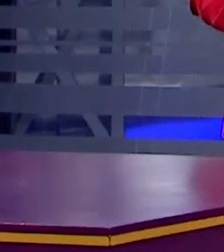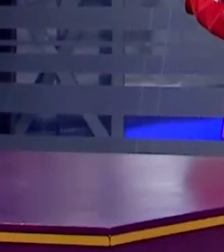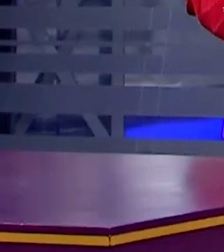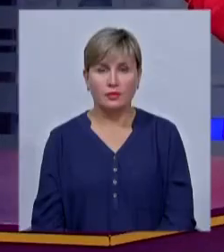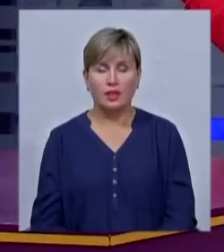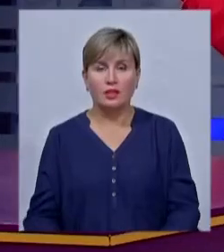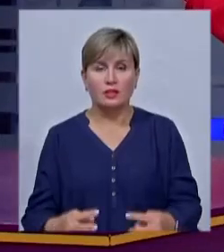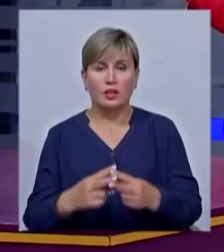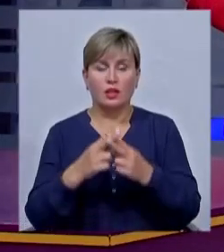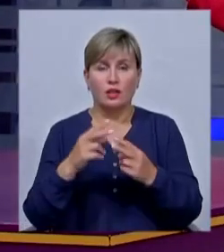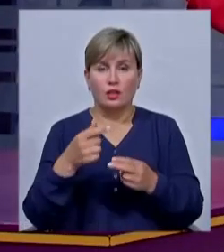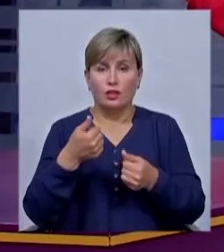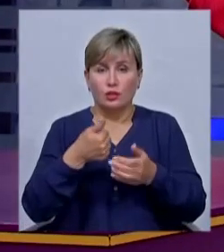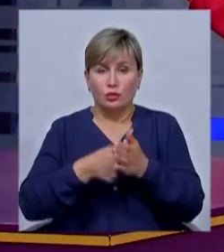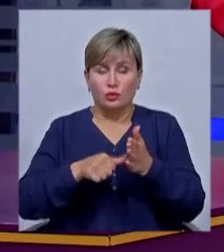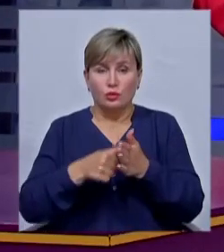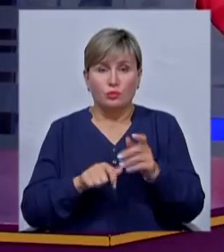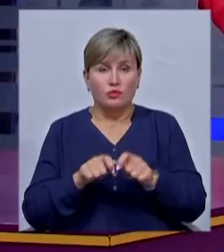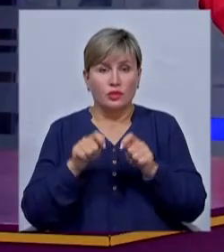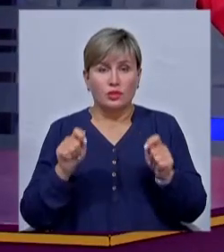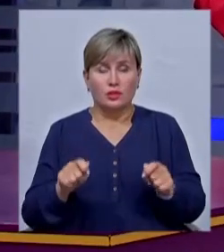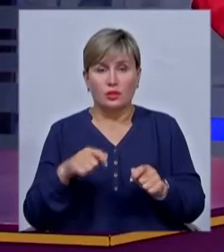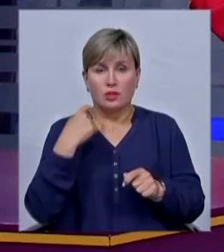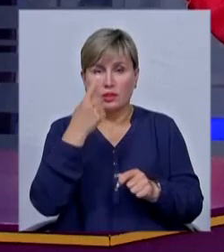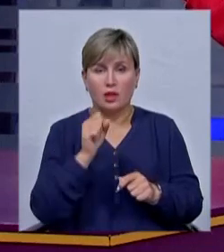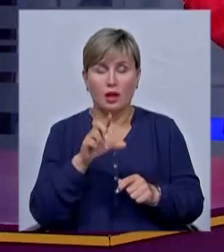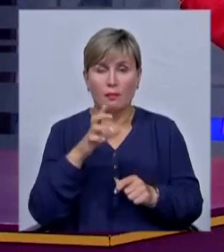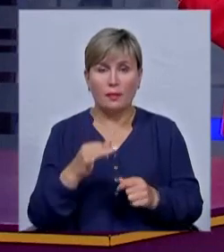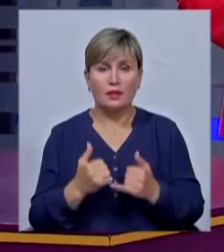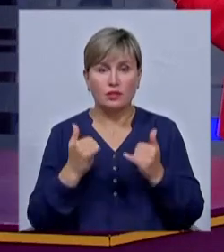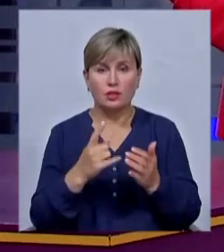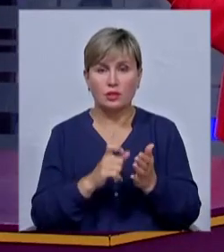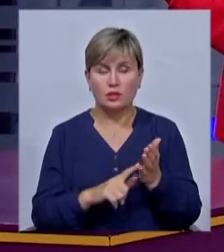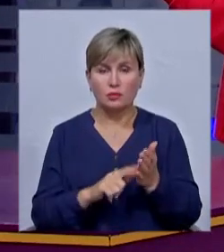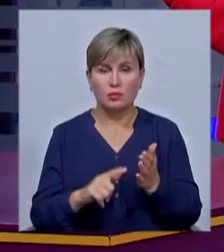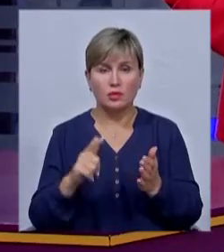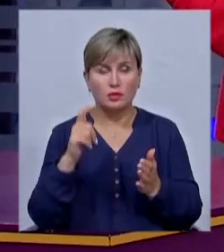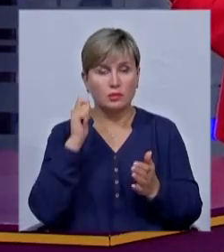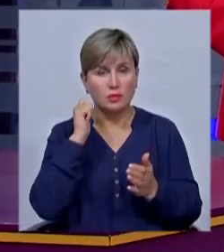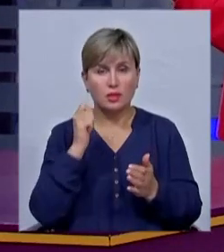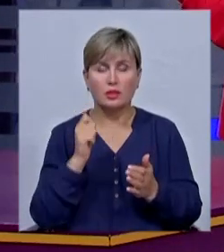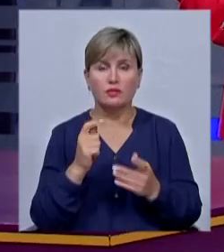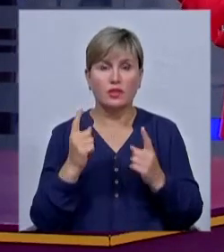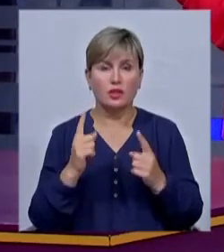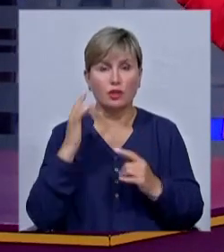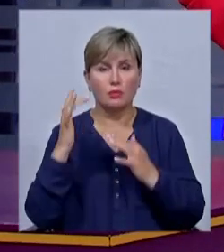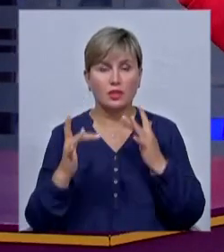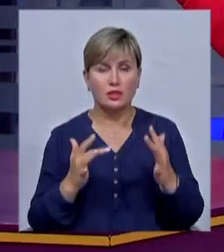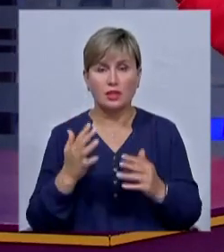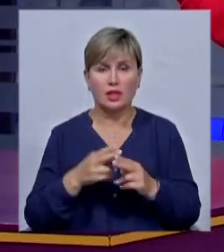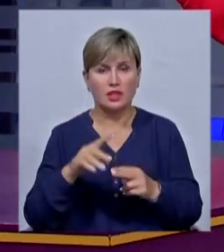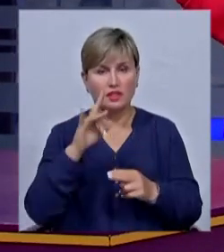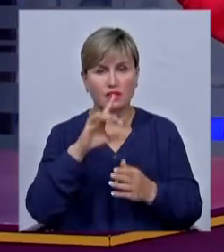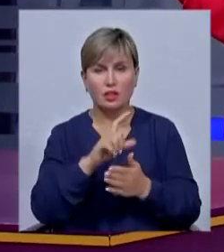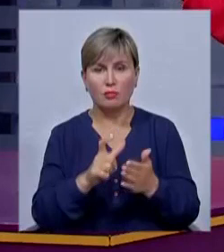столичные скульптор его создал внешность абая в честь 175-летию великого мыслителя скульптура известного поэта